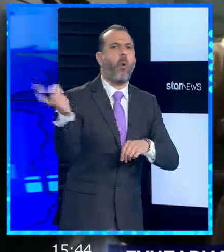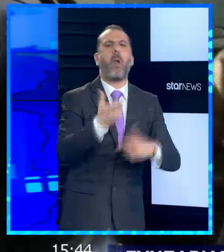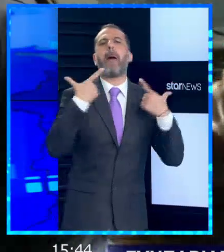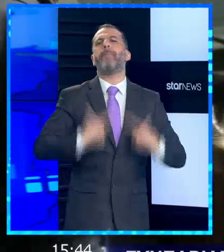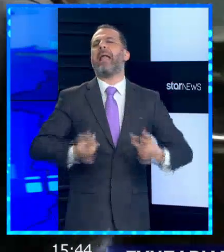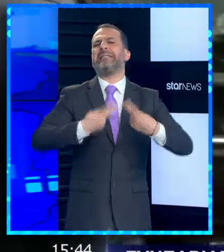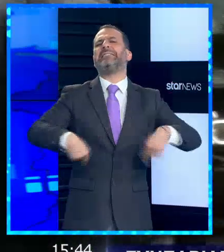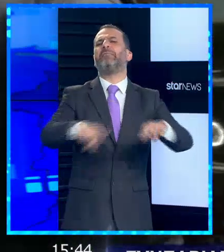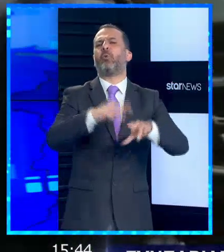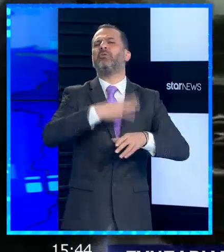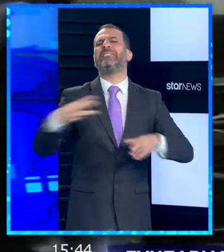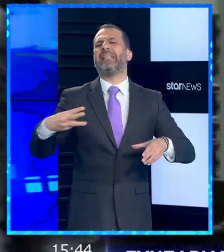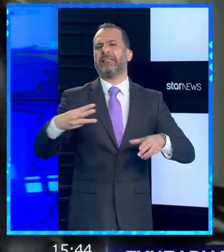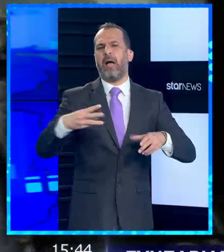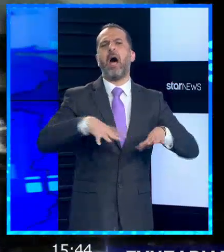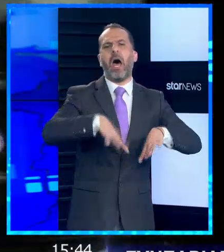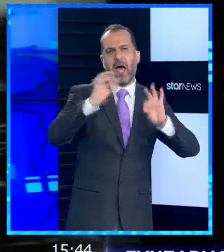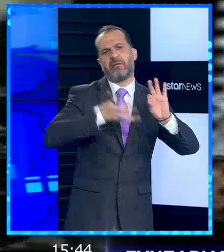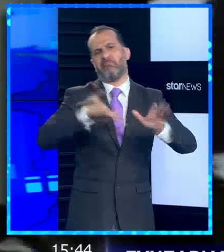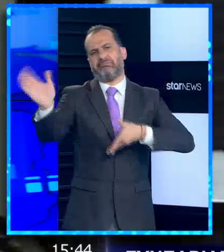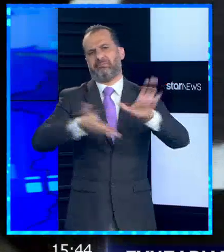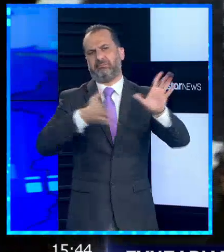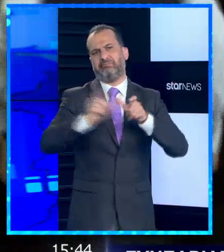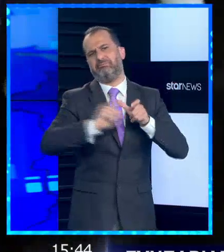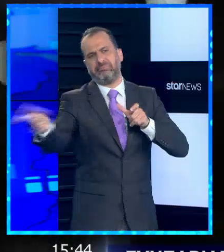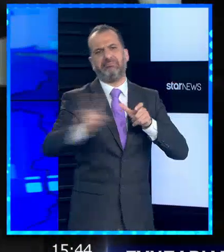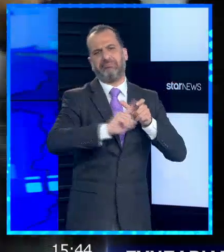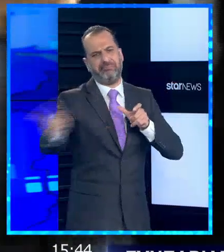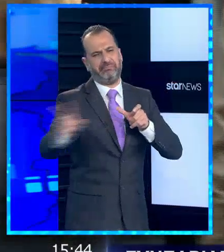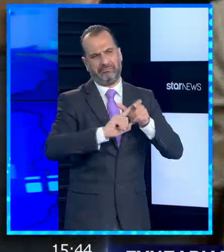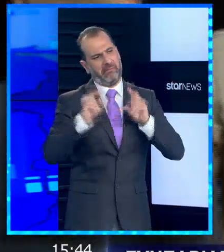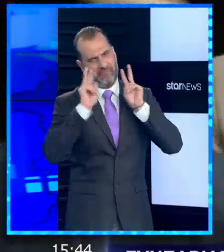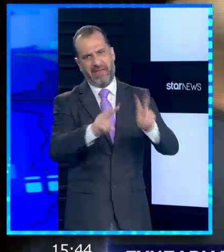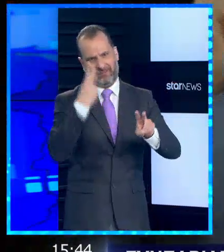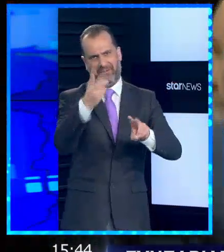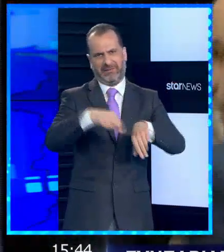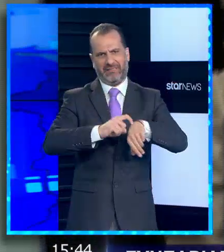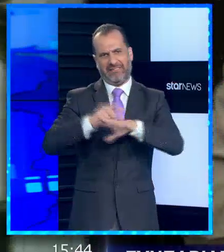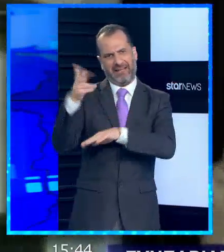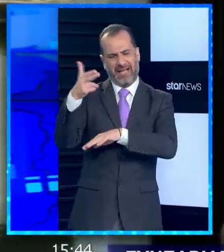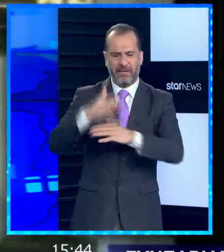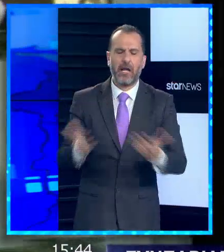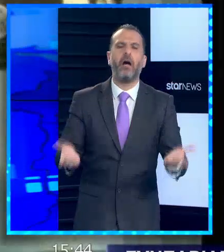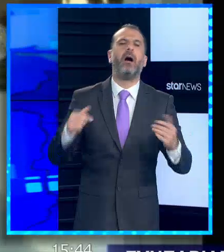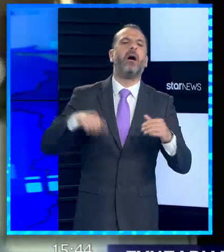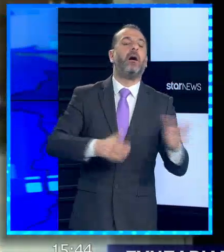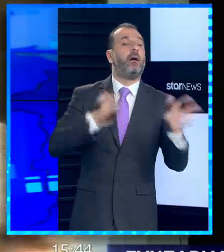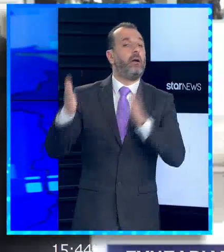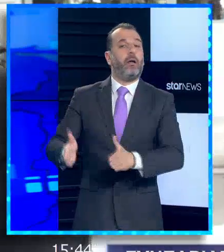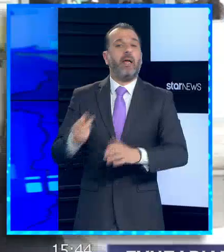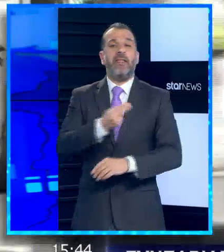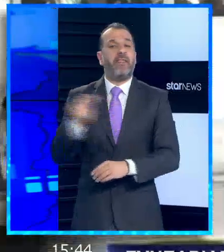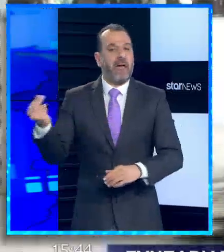του ΣΥΡΙΖΑ που συμμετείχαν σε αυτή τη συνεδρία να βγαίνουν. Εκείνο που είναι σίγουρο είναι όσον αφορά στο θέμα της